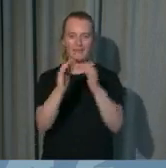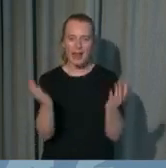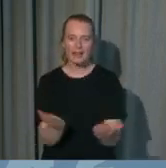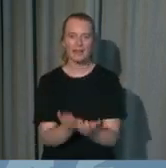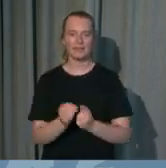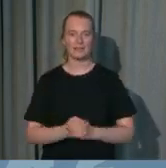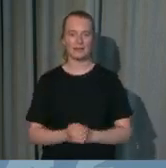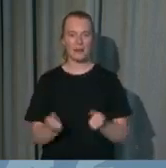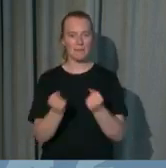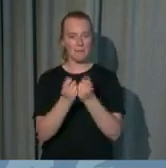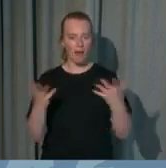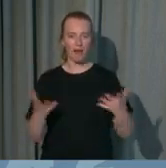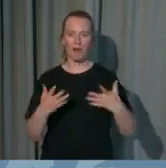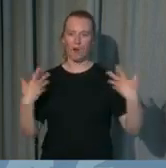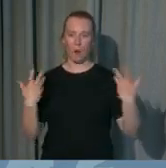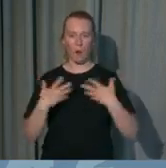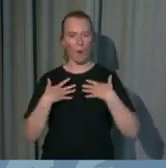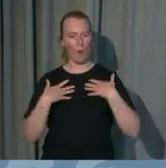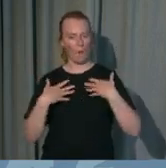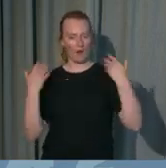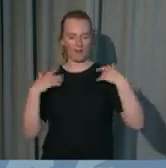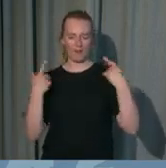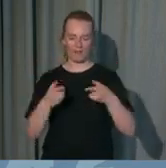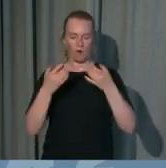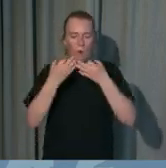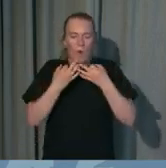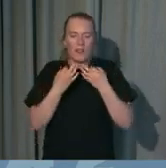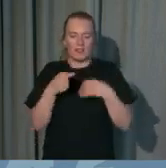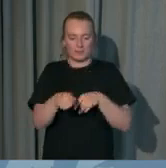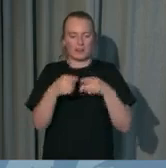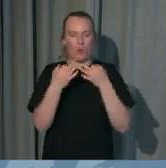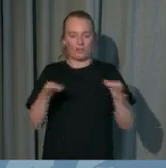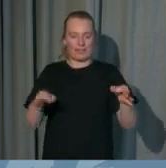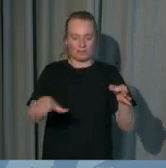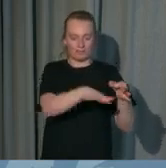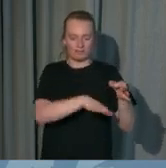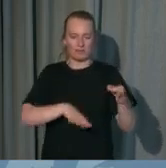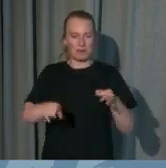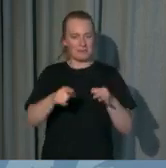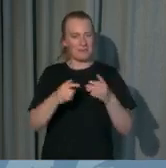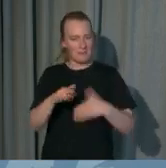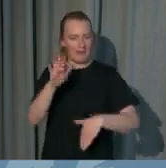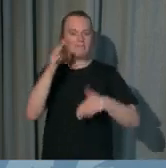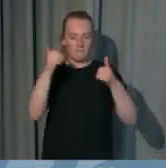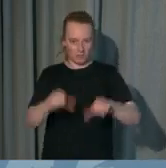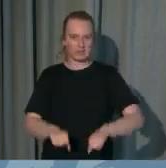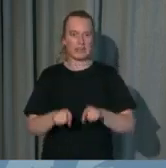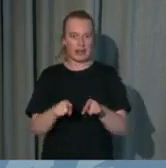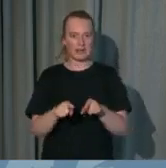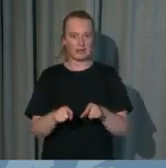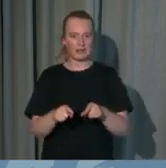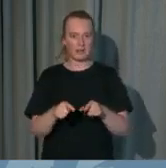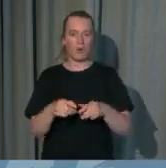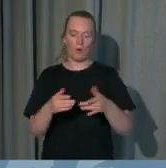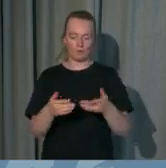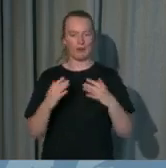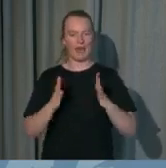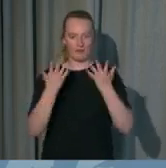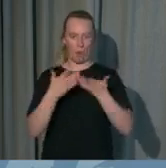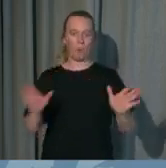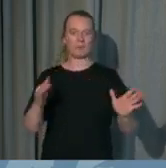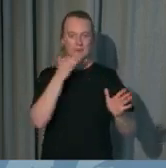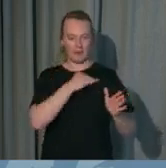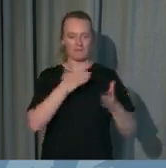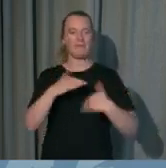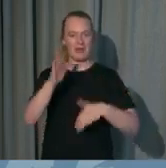offentlige ordskiftet har hardnet til, og for mange det vanskelig å kunne være åpen skeiv. I